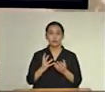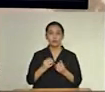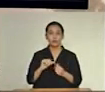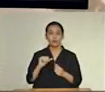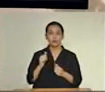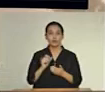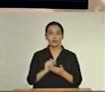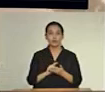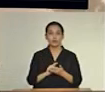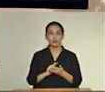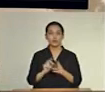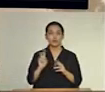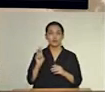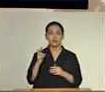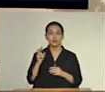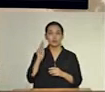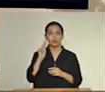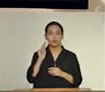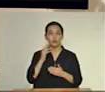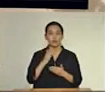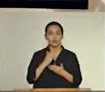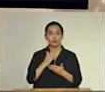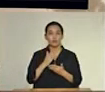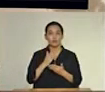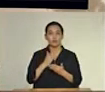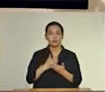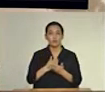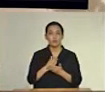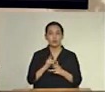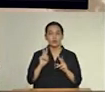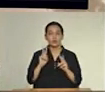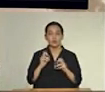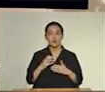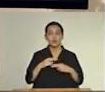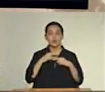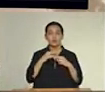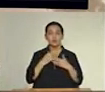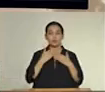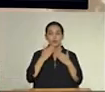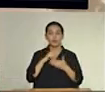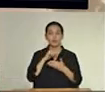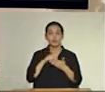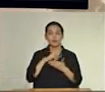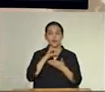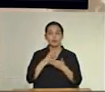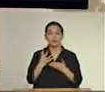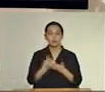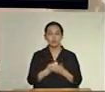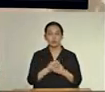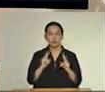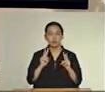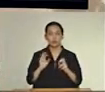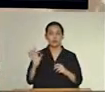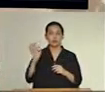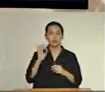Birinchi topshirig'imiz biologiyani o'rganish usullari mavzusini diqqat bilan o'qing va mavzu savollariga javob toping.